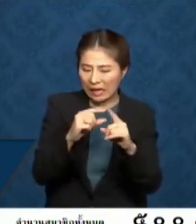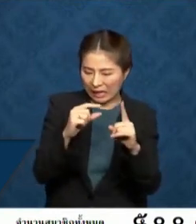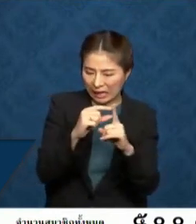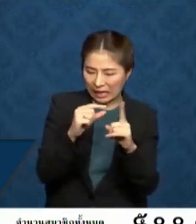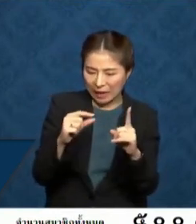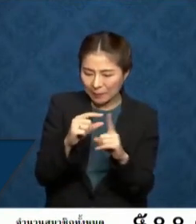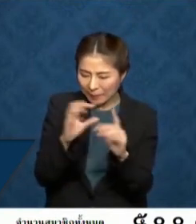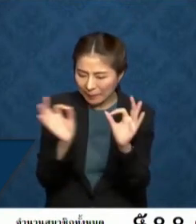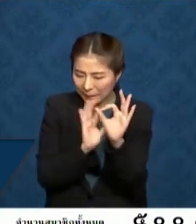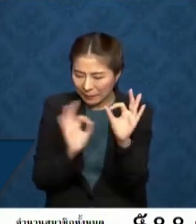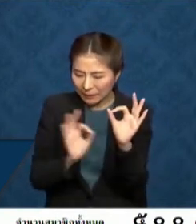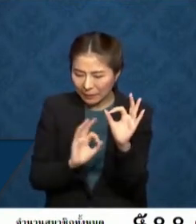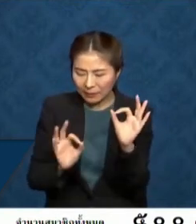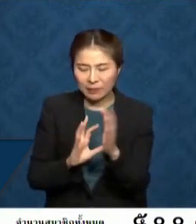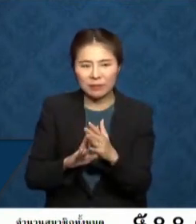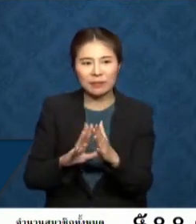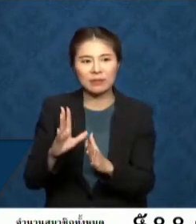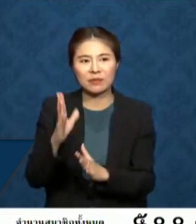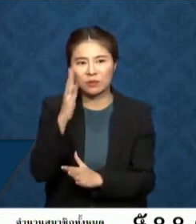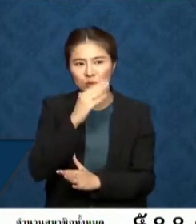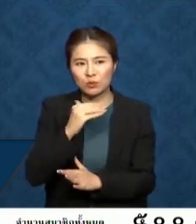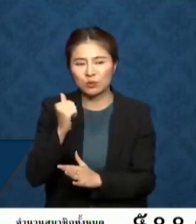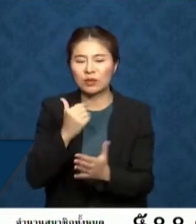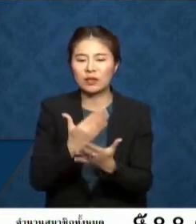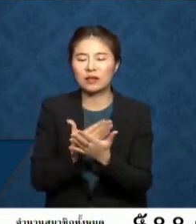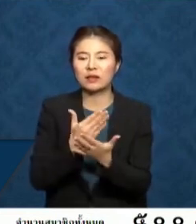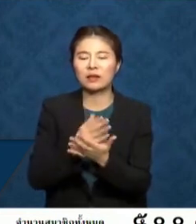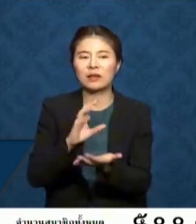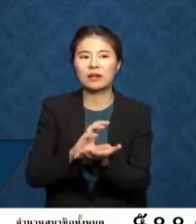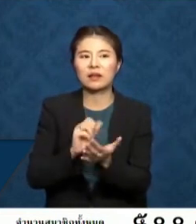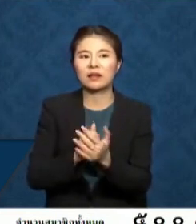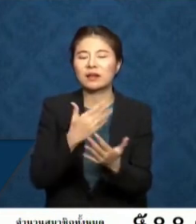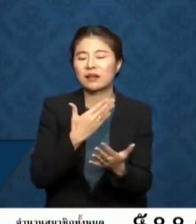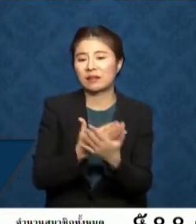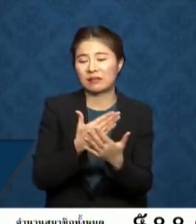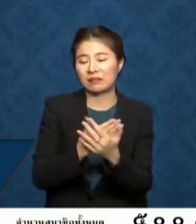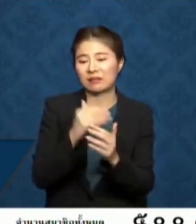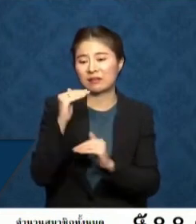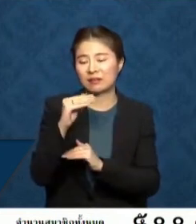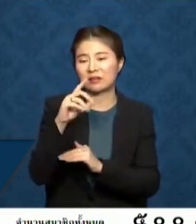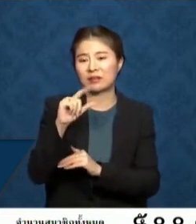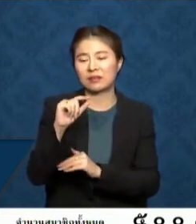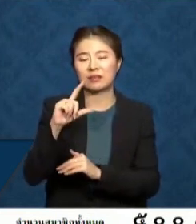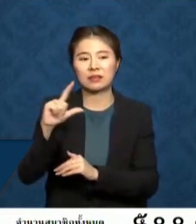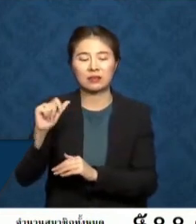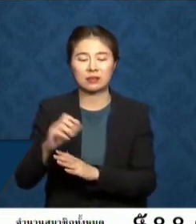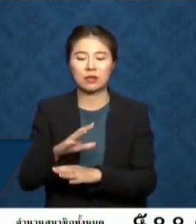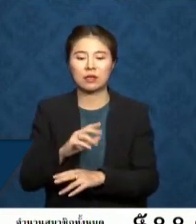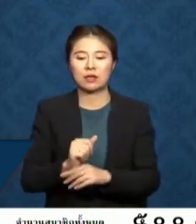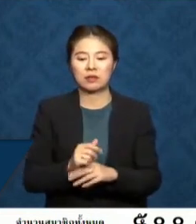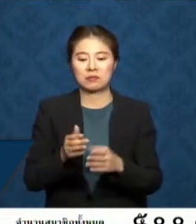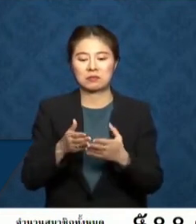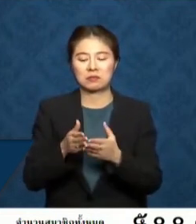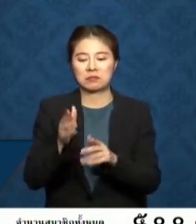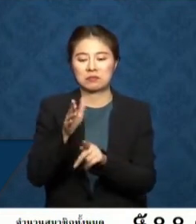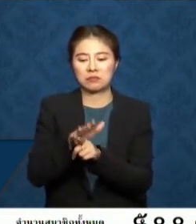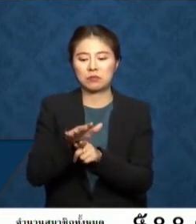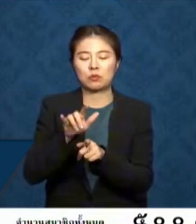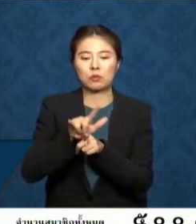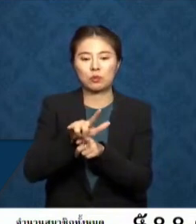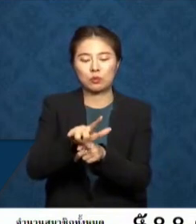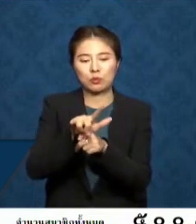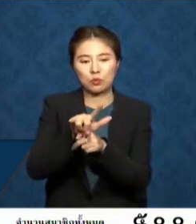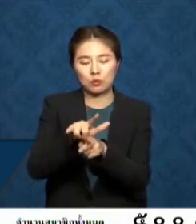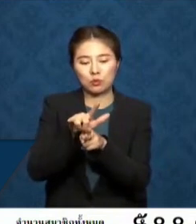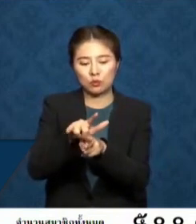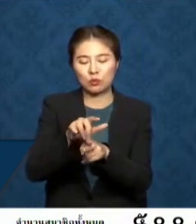ก็ข้ามๆแล้วกันงบก็ไม่เยอะมากครับโครงการละ20กว่าล้านแต่ UAV ก็ 4.5 ล้านเนาะอันนี้ผมรู้สึกว่า